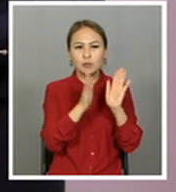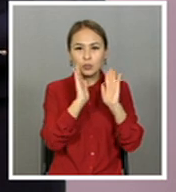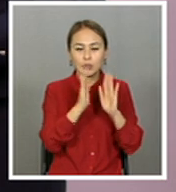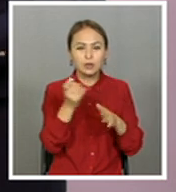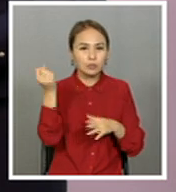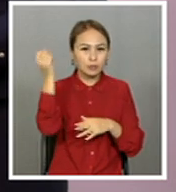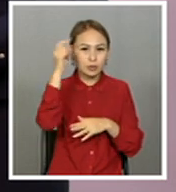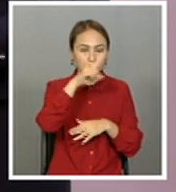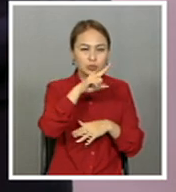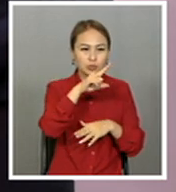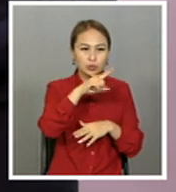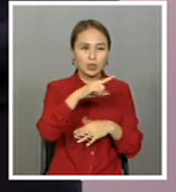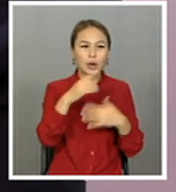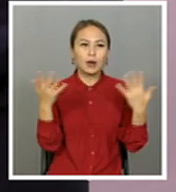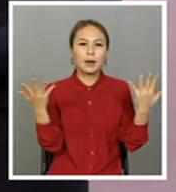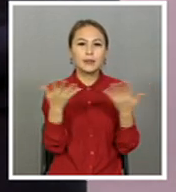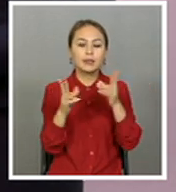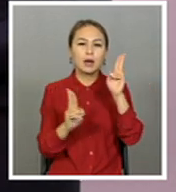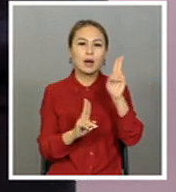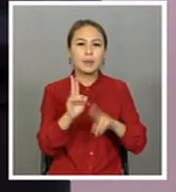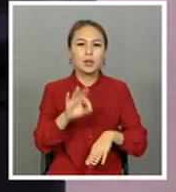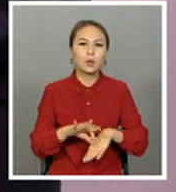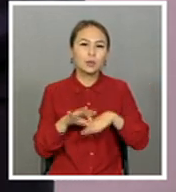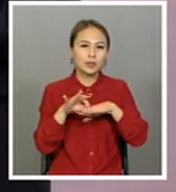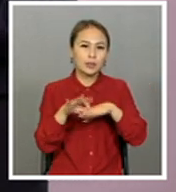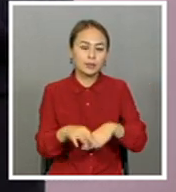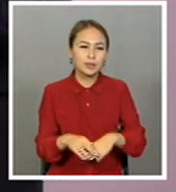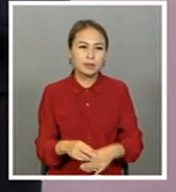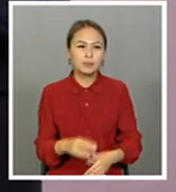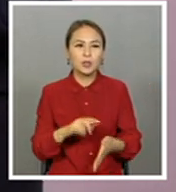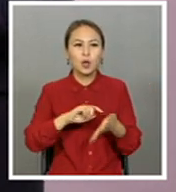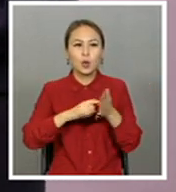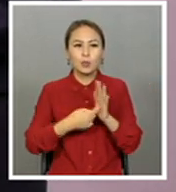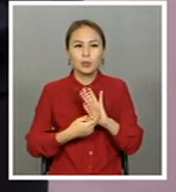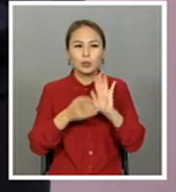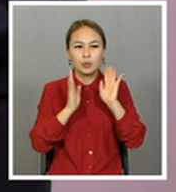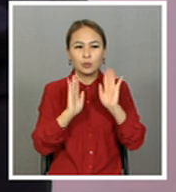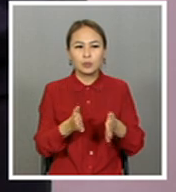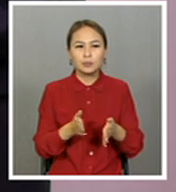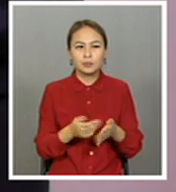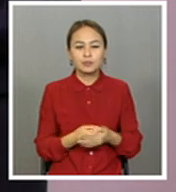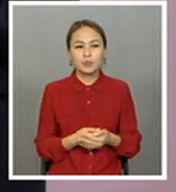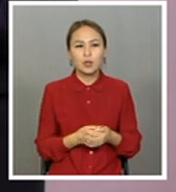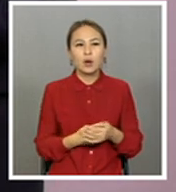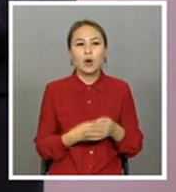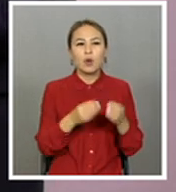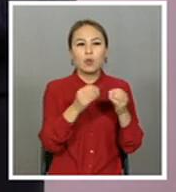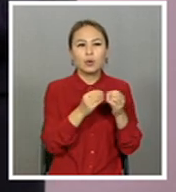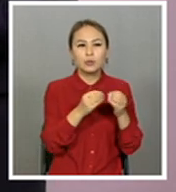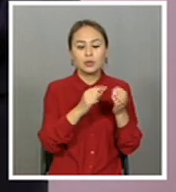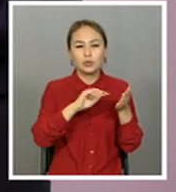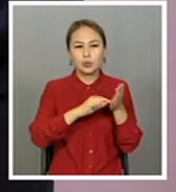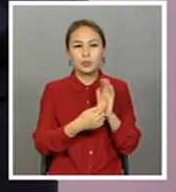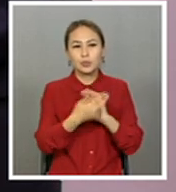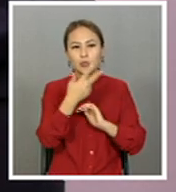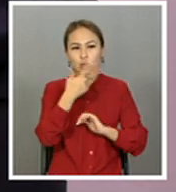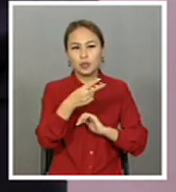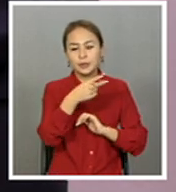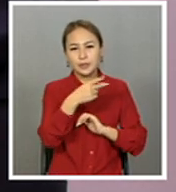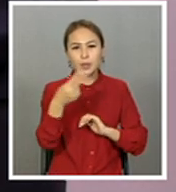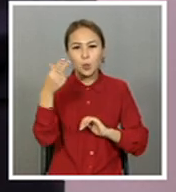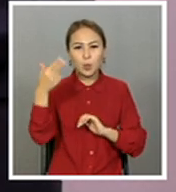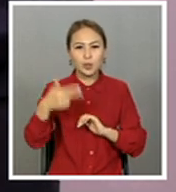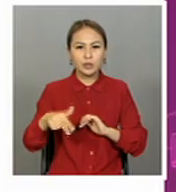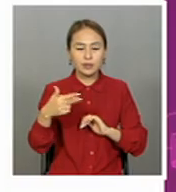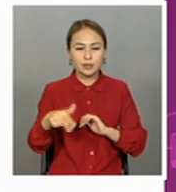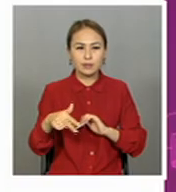үшін қандай амал қолданамыз? Көбейту амалын қолданамыз. 10 мен 3-тің көбейтіндісі